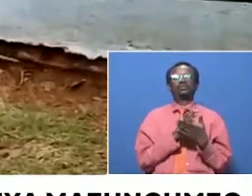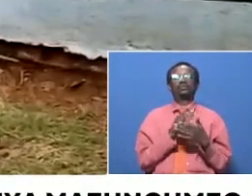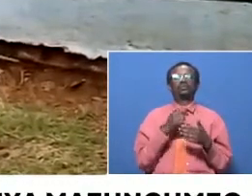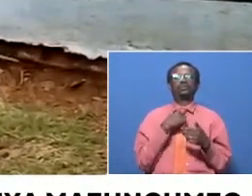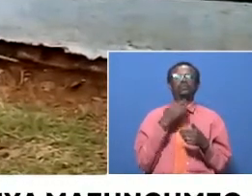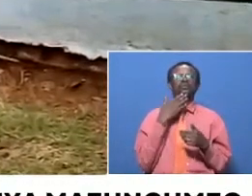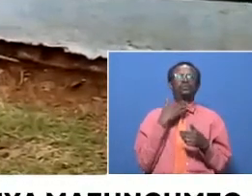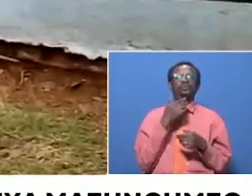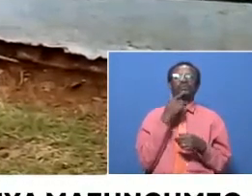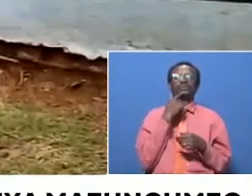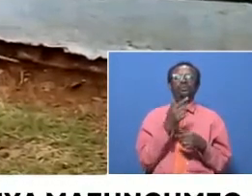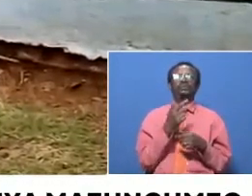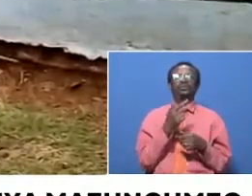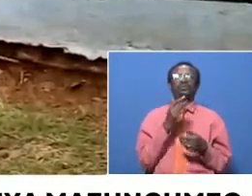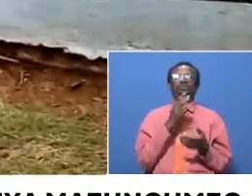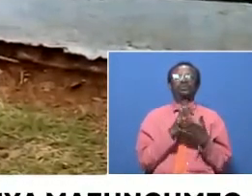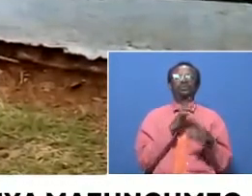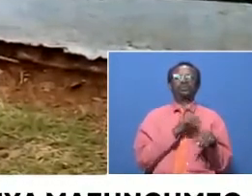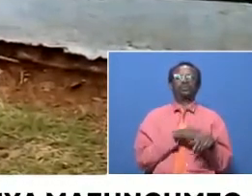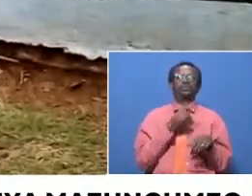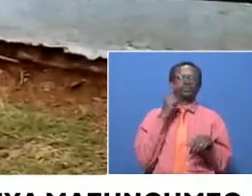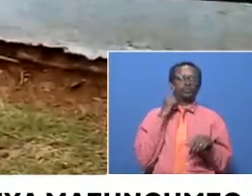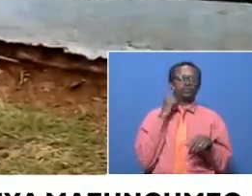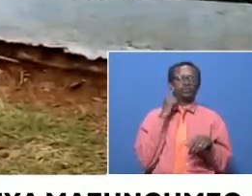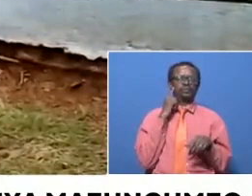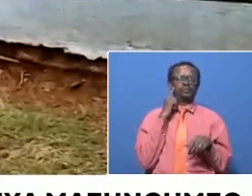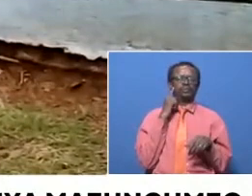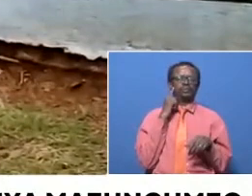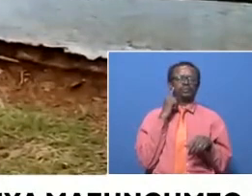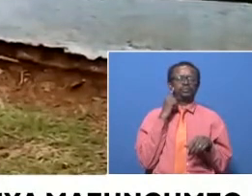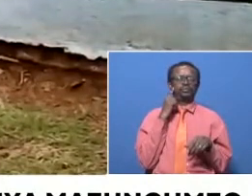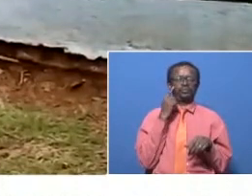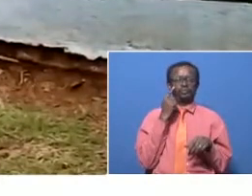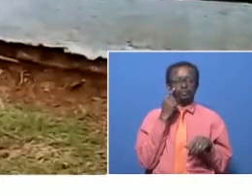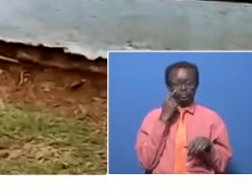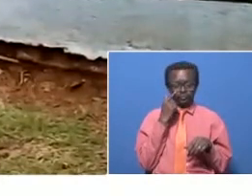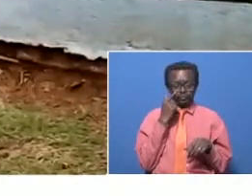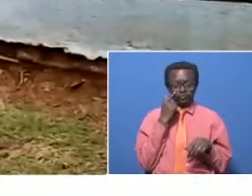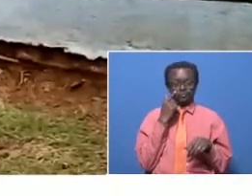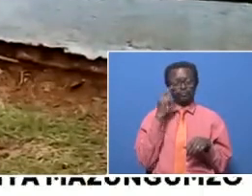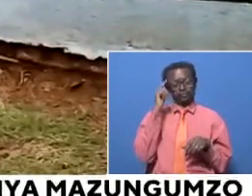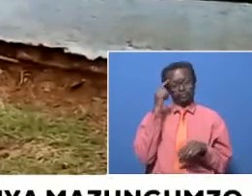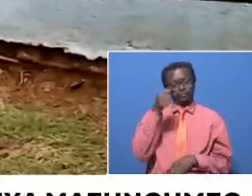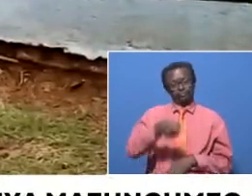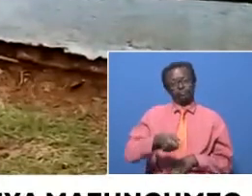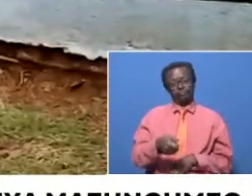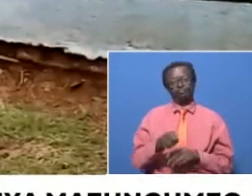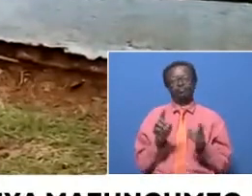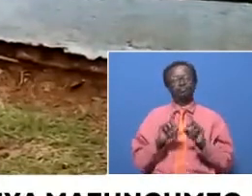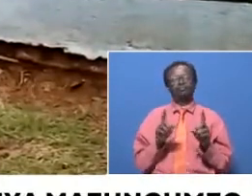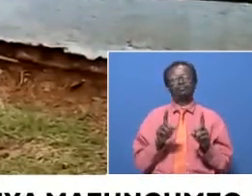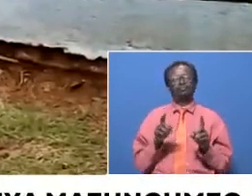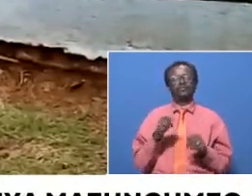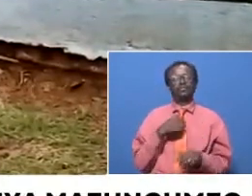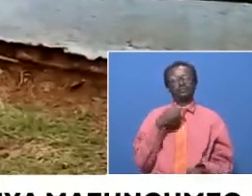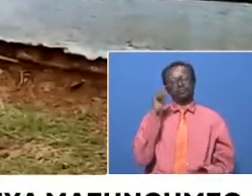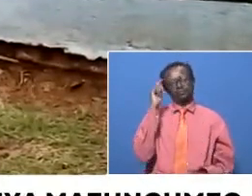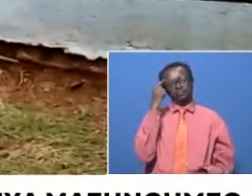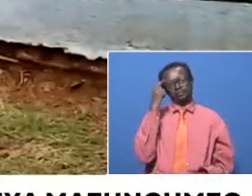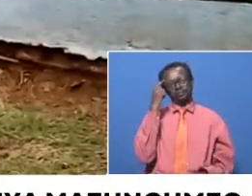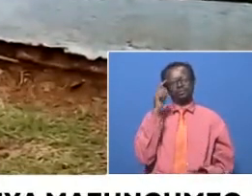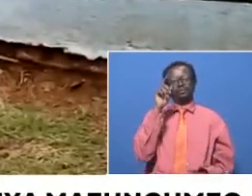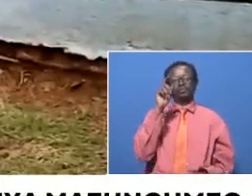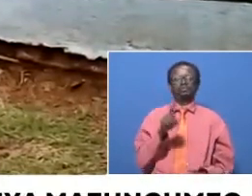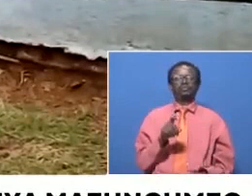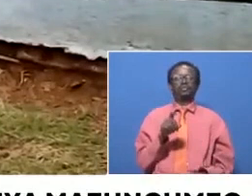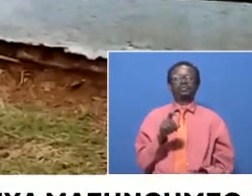kwamba najua tunapoona mambo kama haya tunafikiria kwamba oh, ni handshake ni nini. Mimi nafikiri liwe liwalo, lakini taifa la Kenya liwe